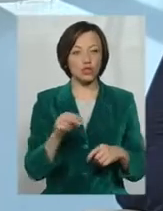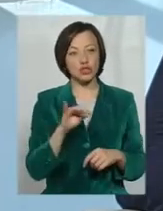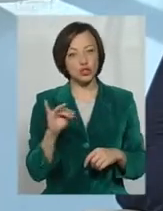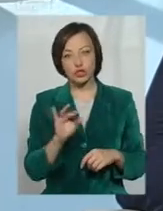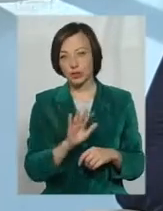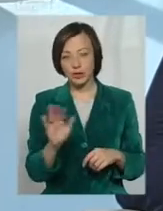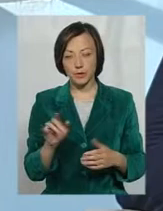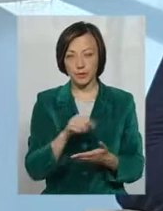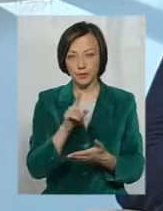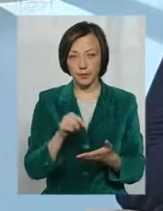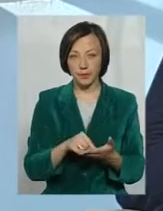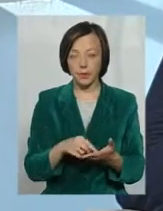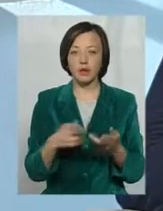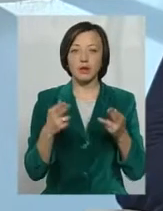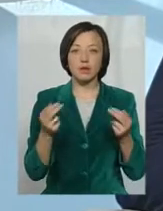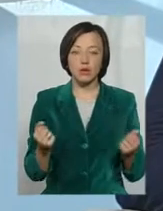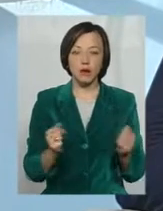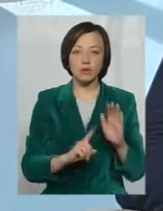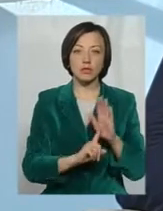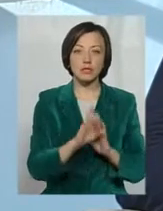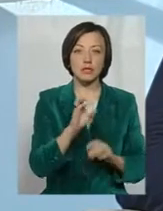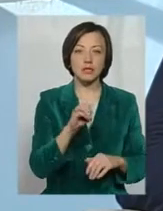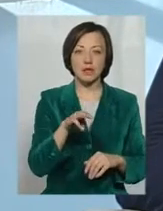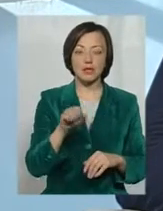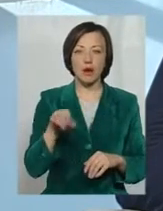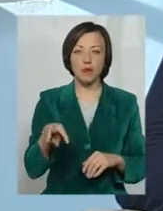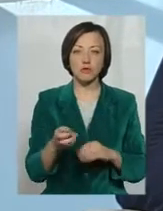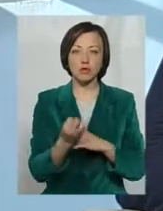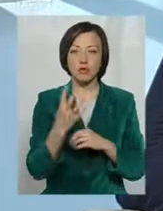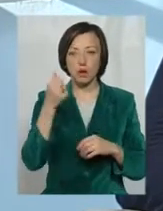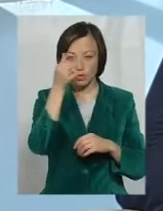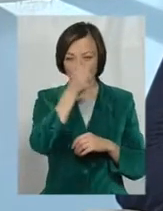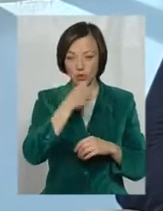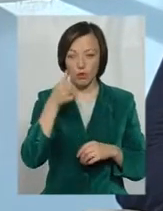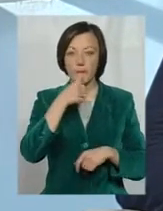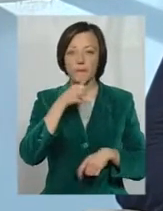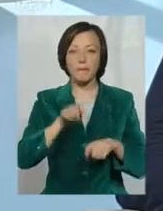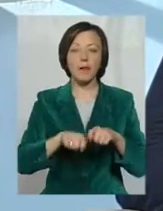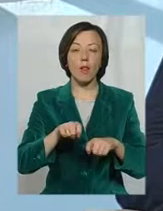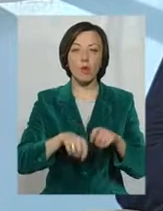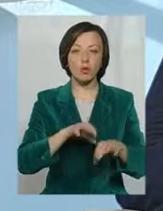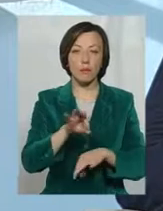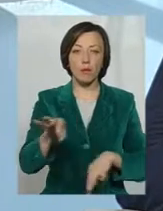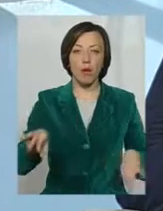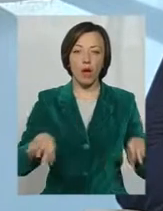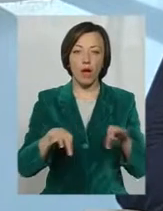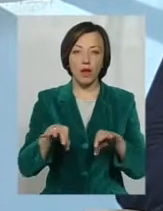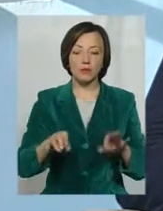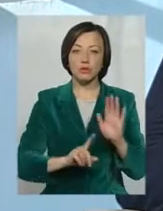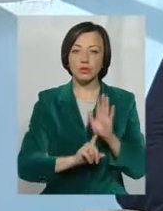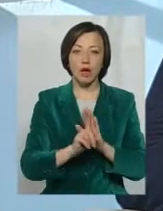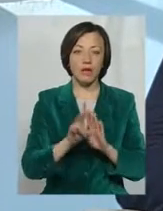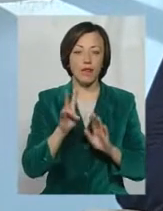розпочали діяльність там ще в 2014 році в якості пілотного проєкту. Він навіть спочатку